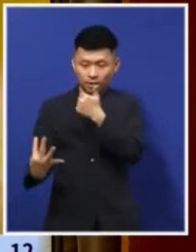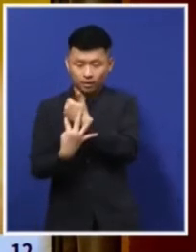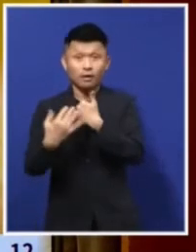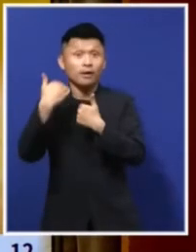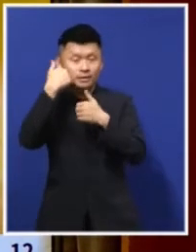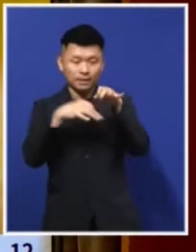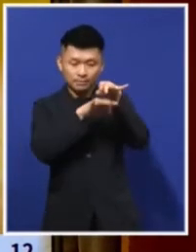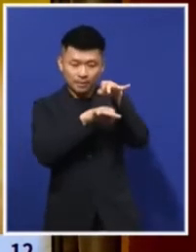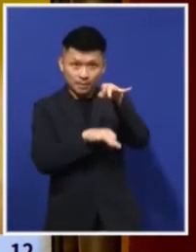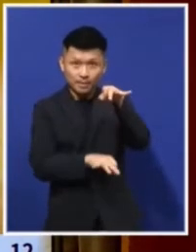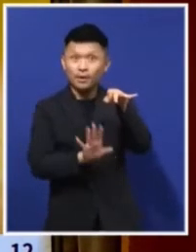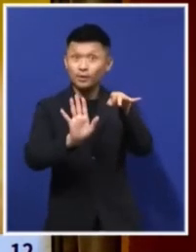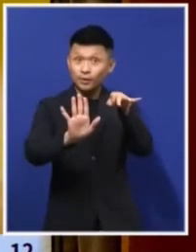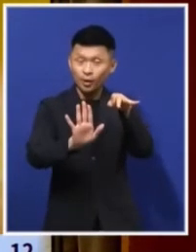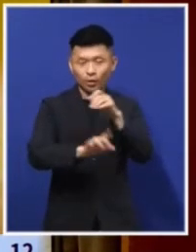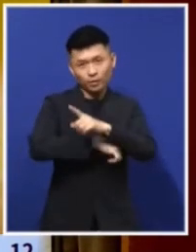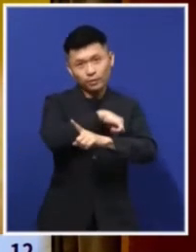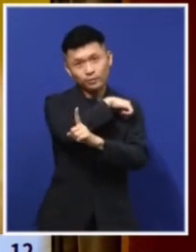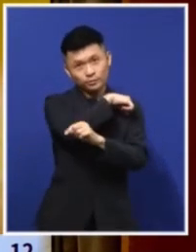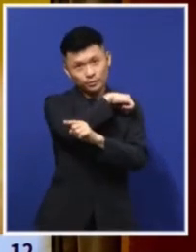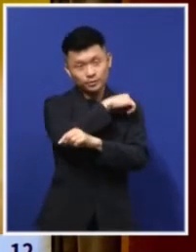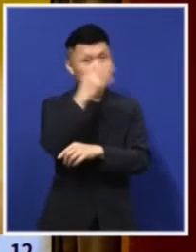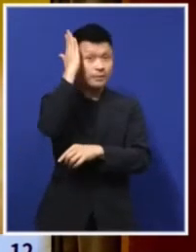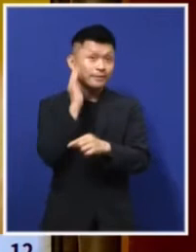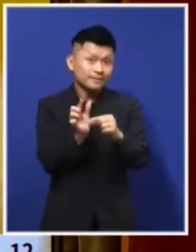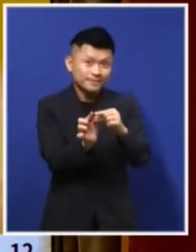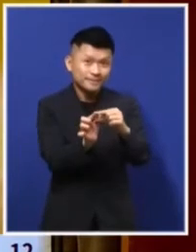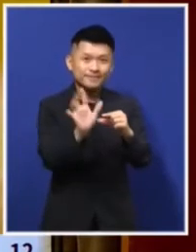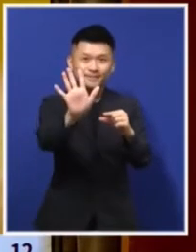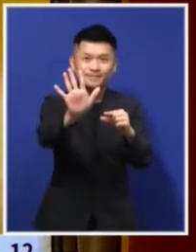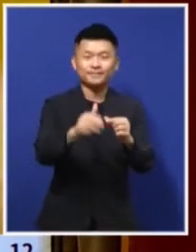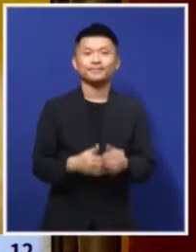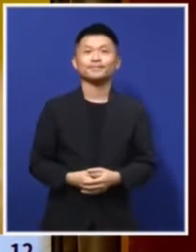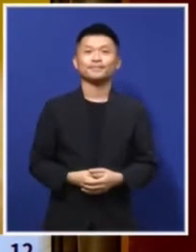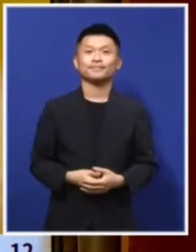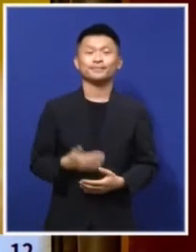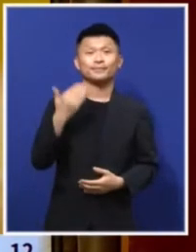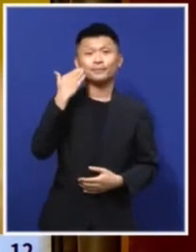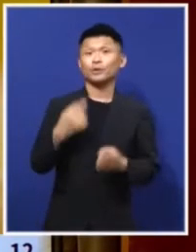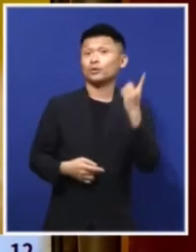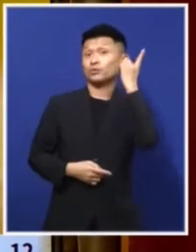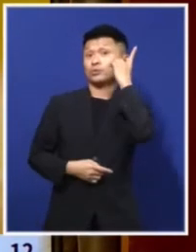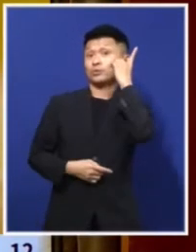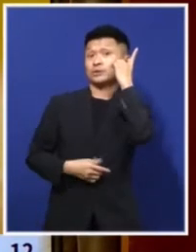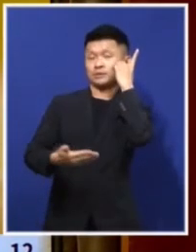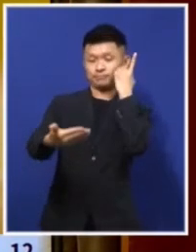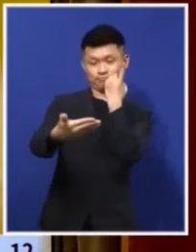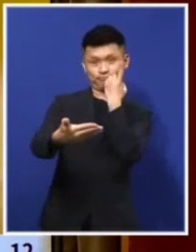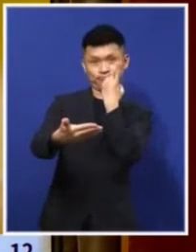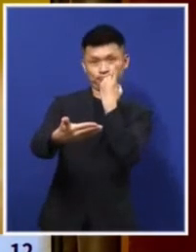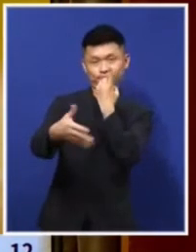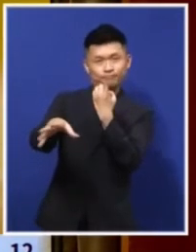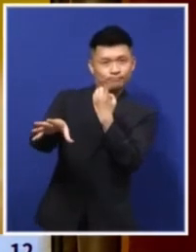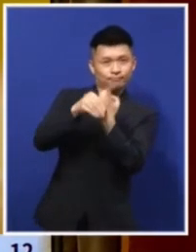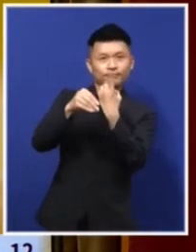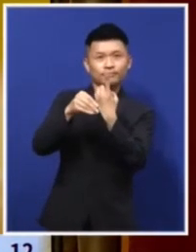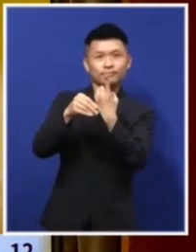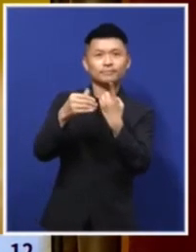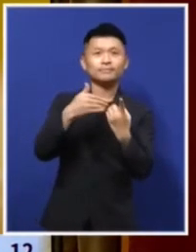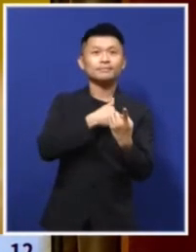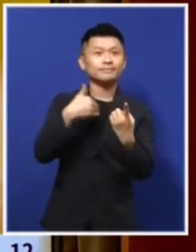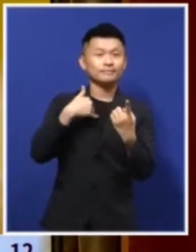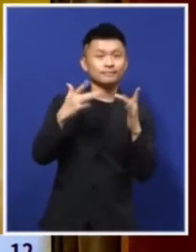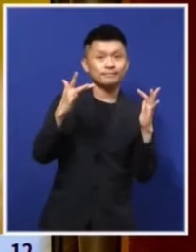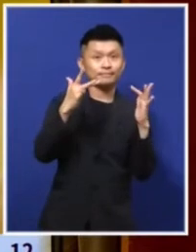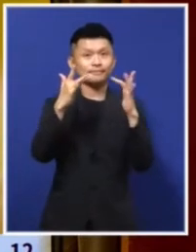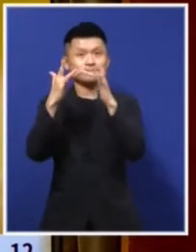在这个小白单的最底下会有一个 QR code， 只要去用手机上面的扫码程式扫这个 QR code， 就可以进